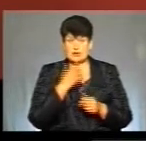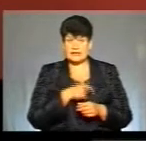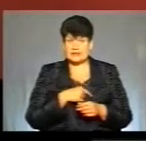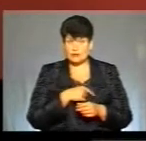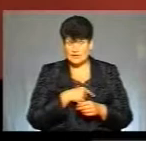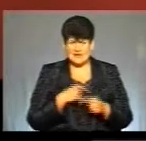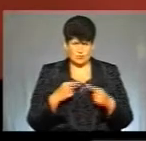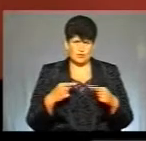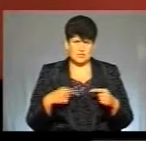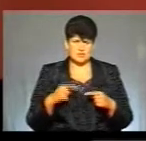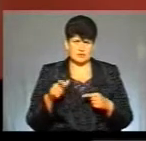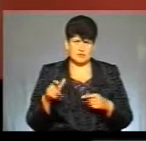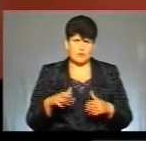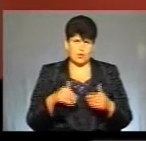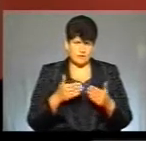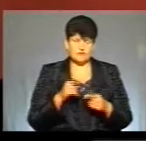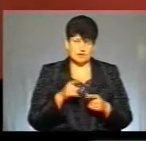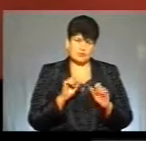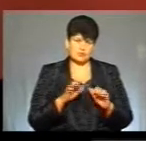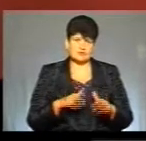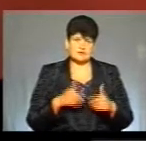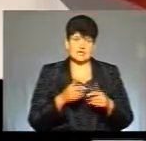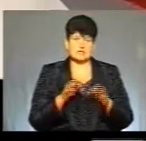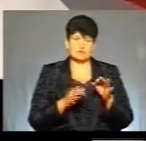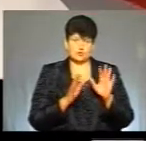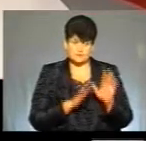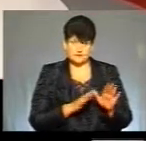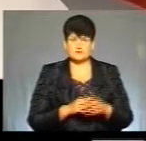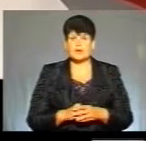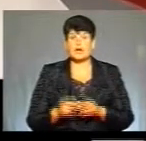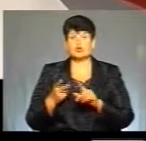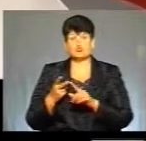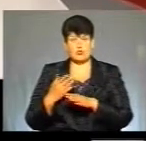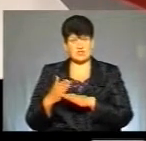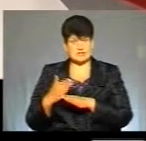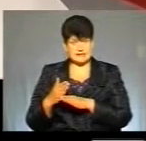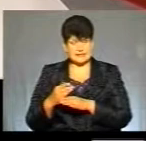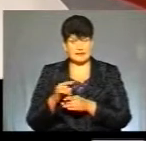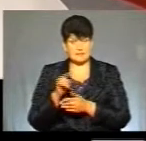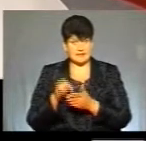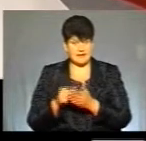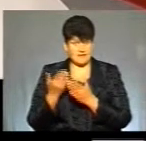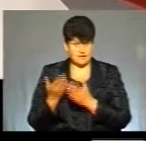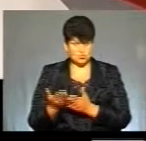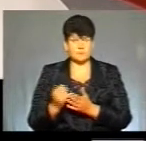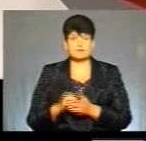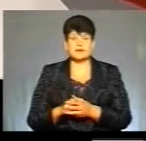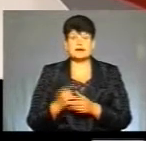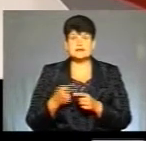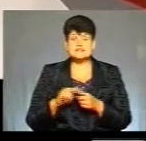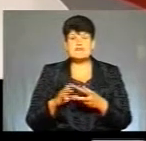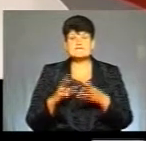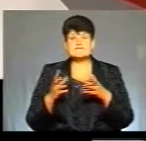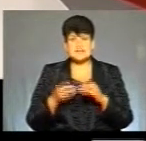інших суб'єктів подання, то вони будуть звертатися до Конституційного суду. Друга частина, що стосується вашого питання, висновків